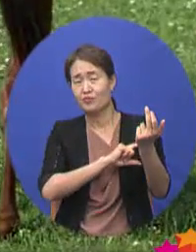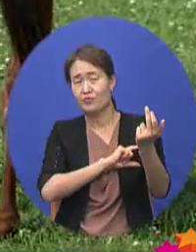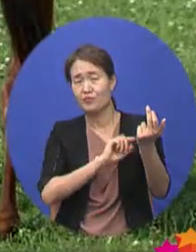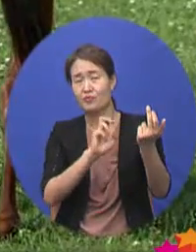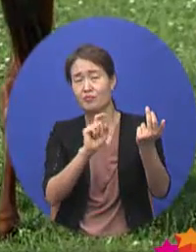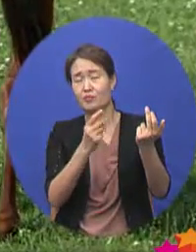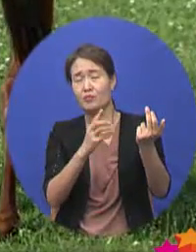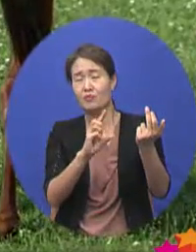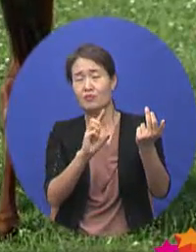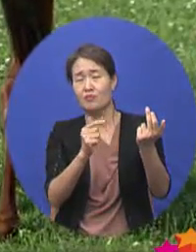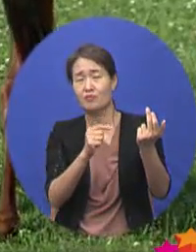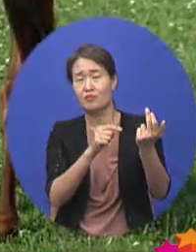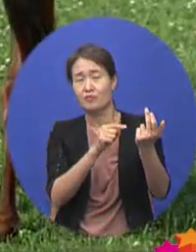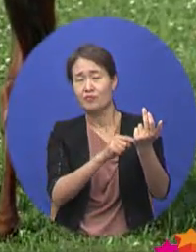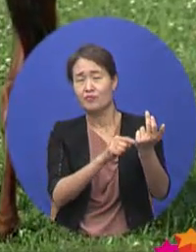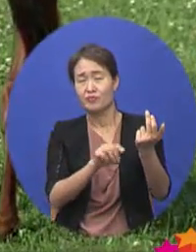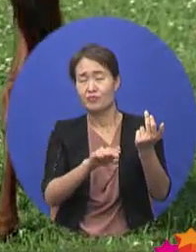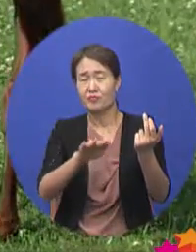모란봉아